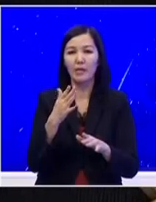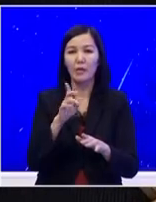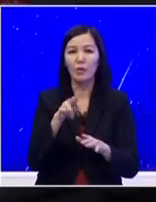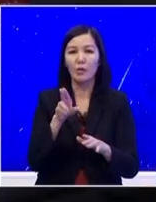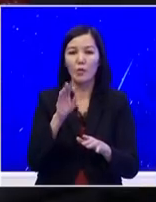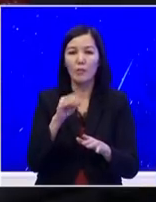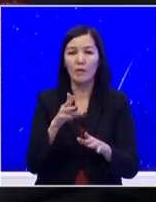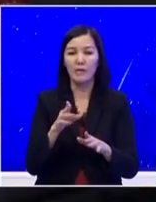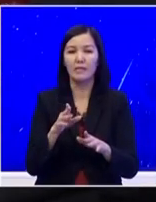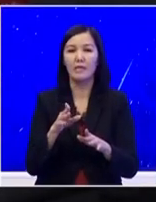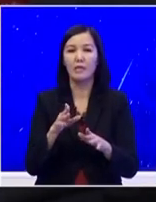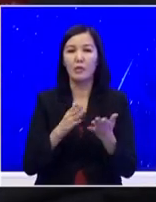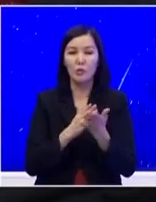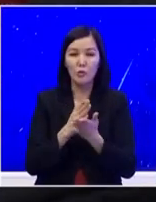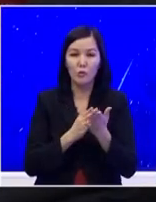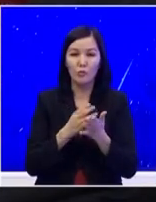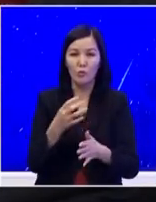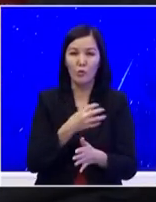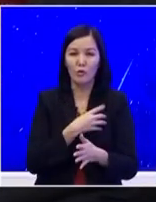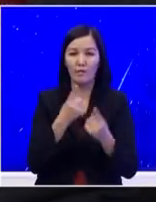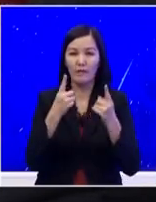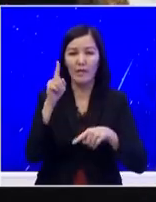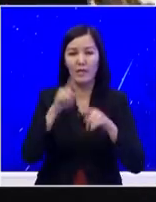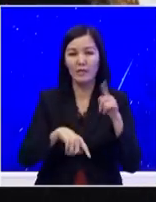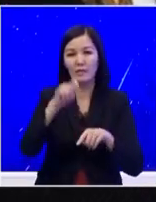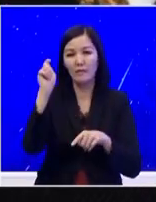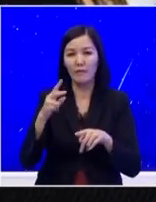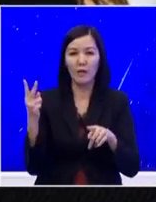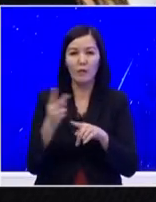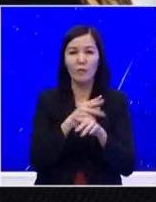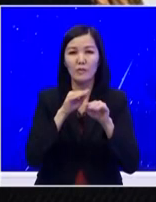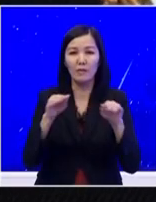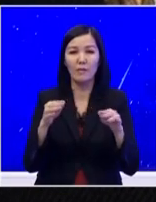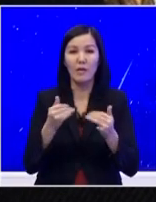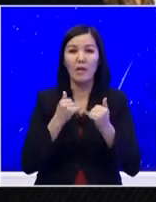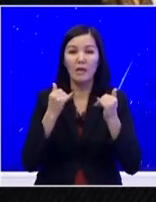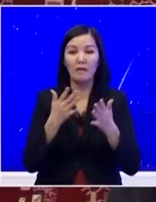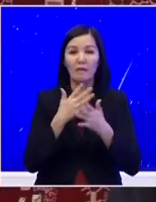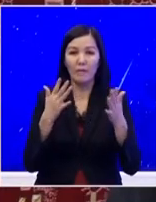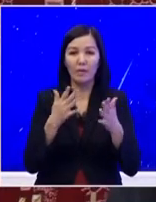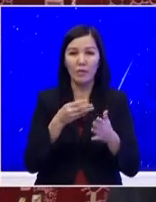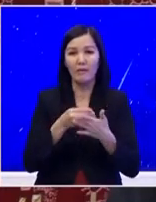за безупречную воинскую службу. Орден Великой Отечественной войны второй степени – одна из самых почетных его наград.